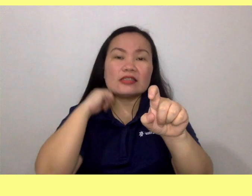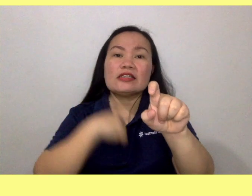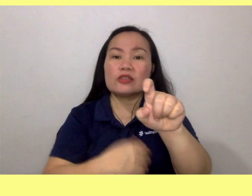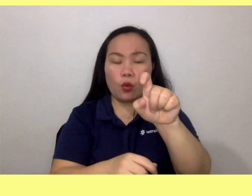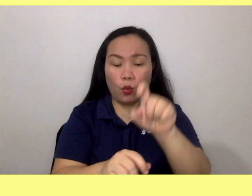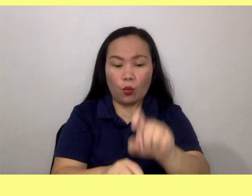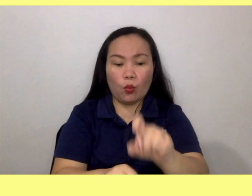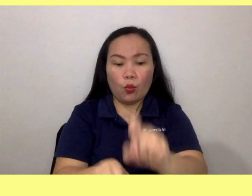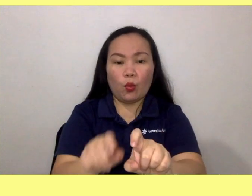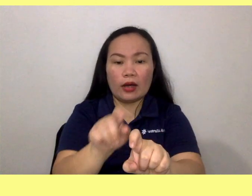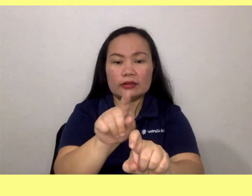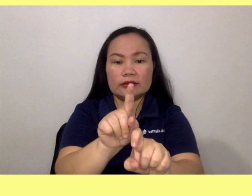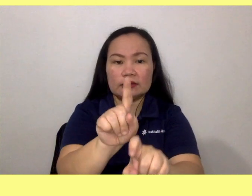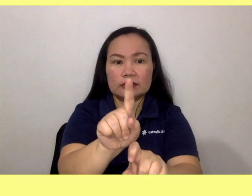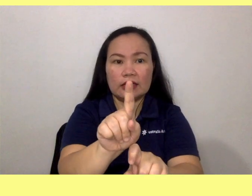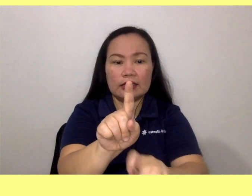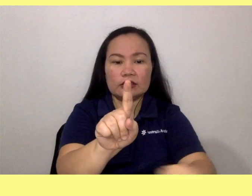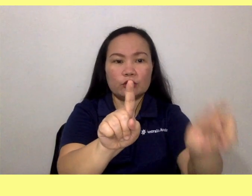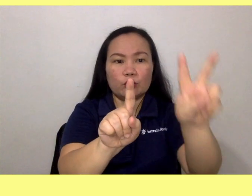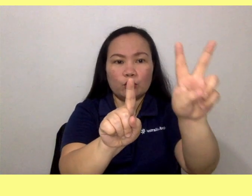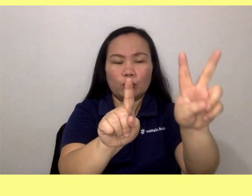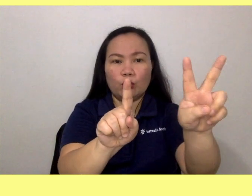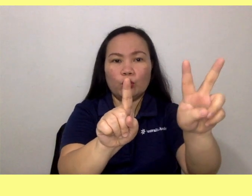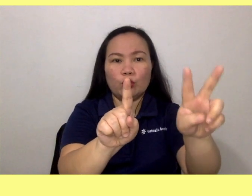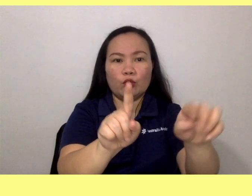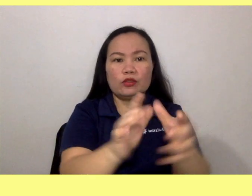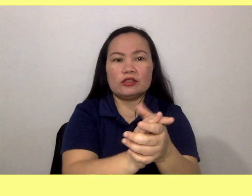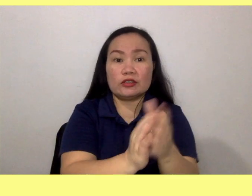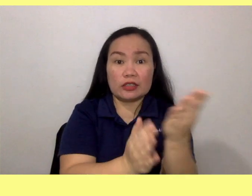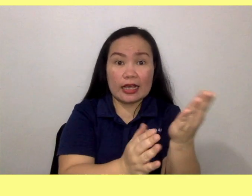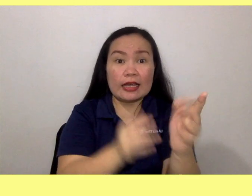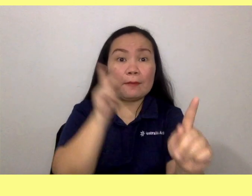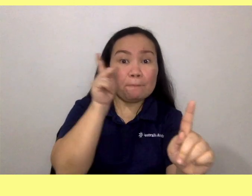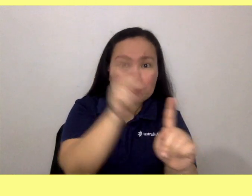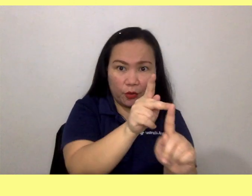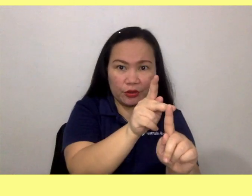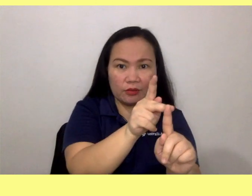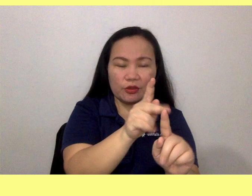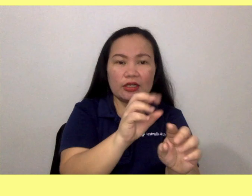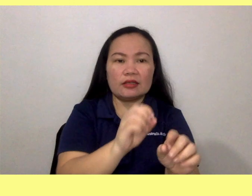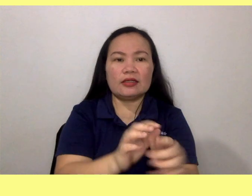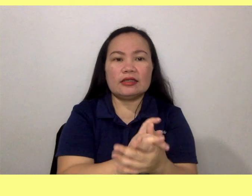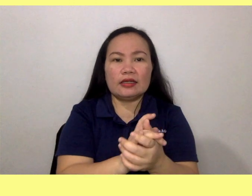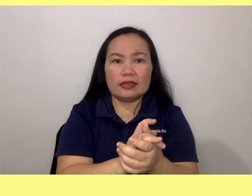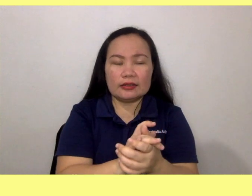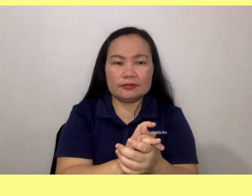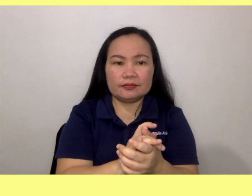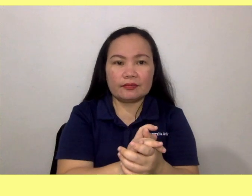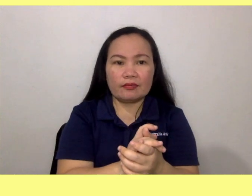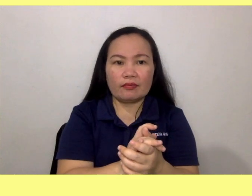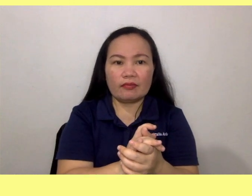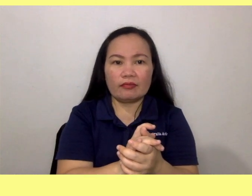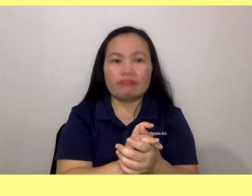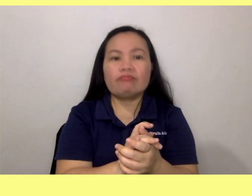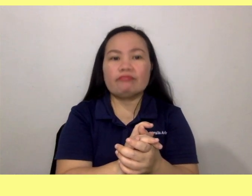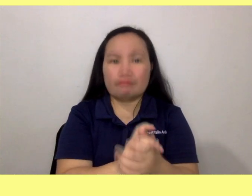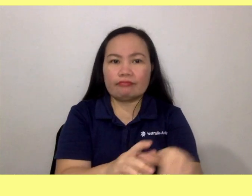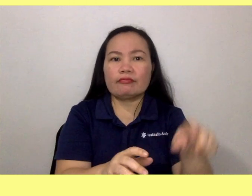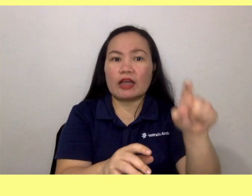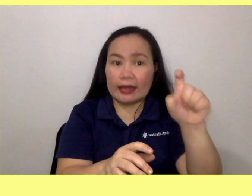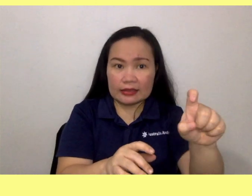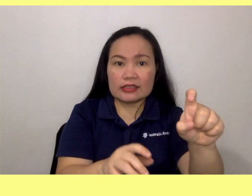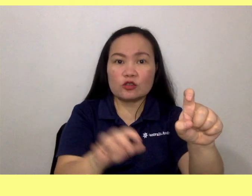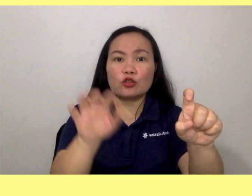is 2, so it's here. Second coordinates, when x is 2, ang ating y ay